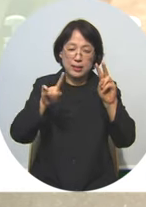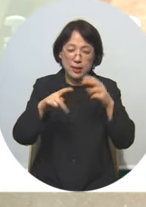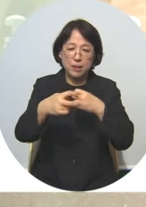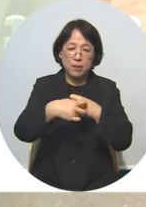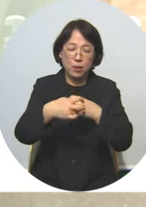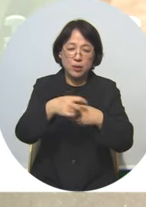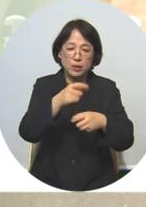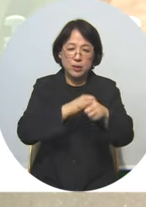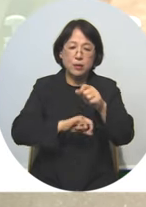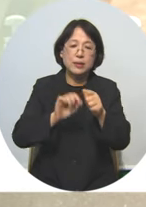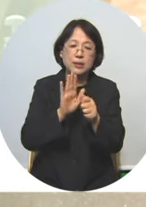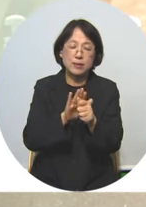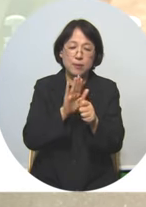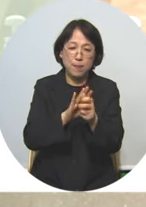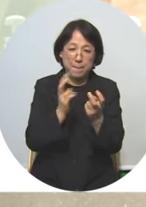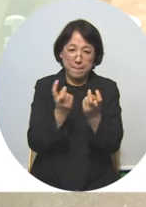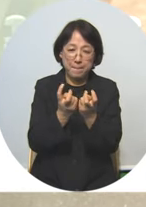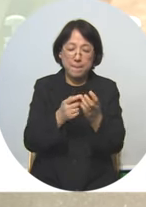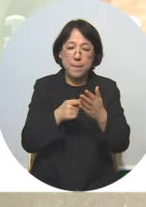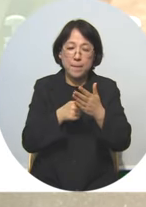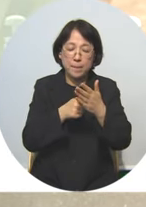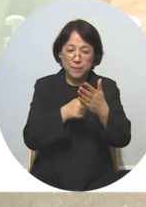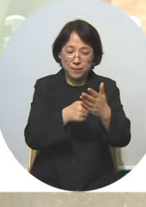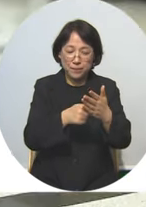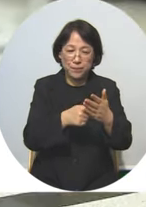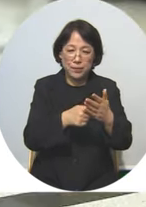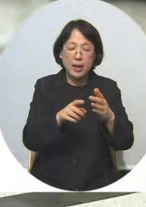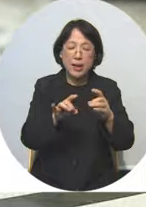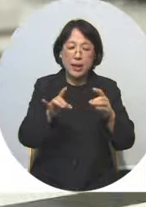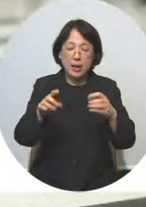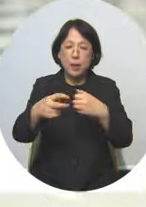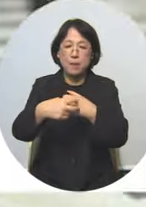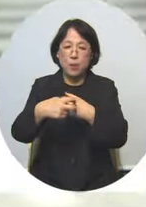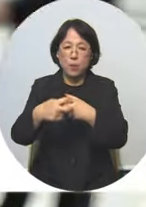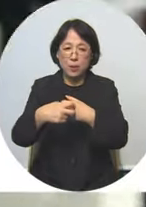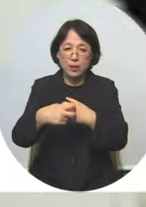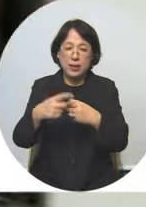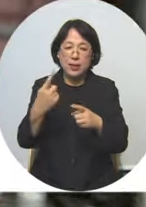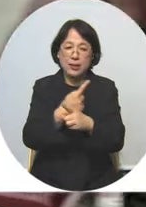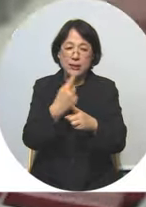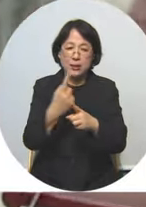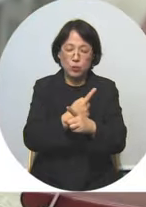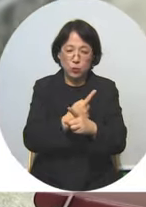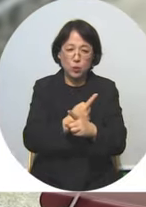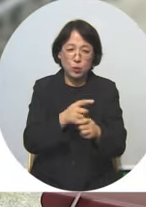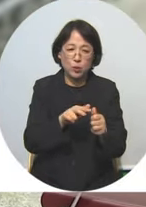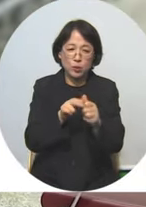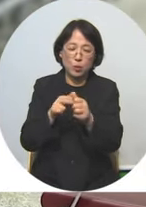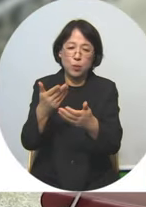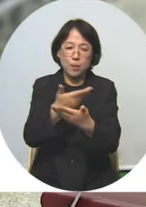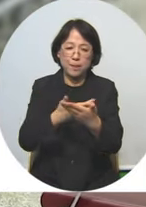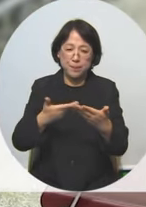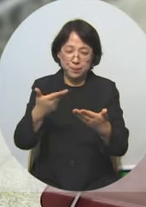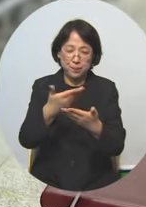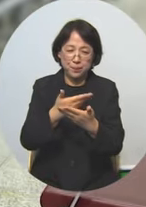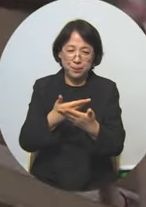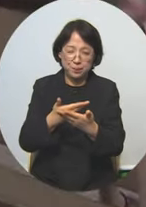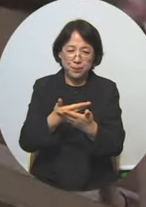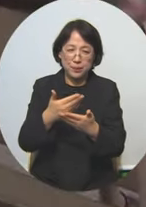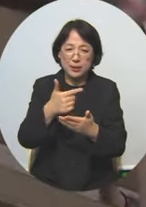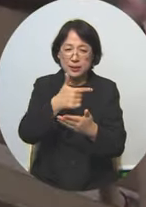방안도 추진합니다. 이와 함께 각급 병원 간 진료 협력을 강화해 대형 병원의 환자 쏠림을 완화할